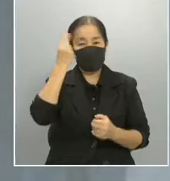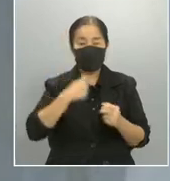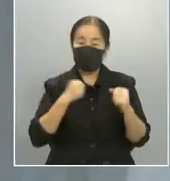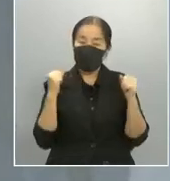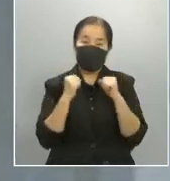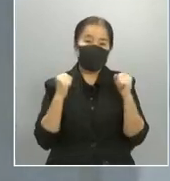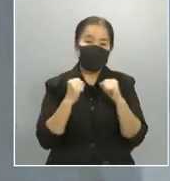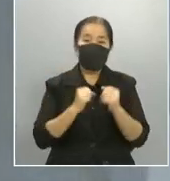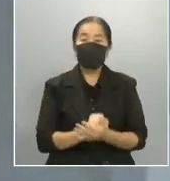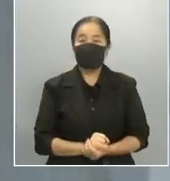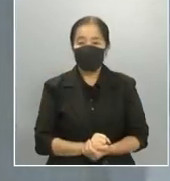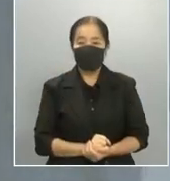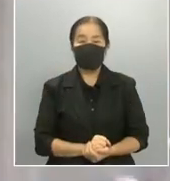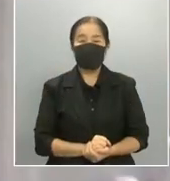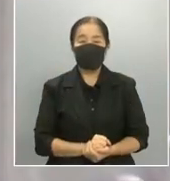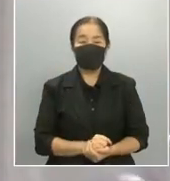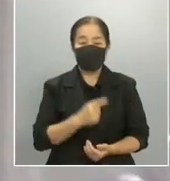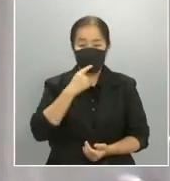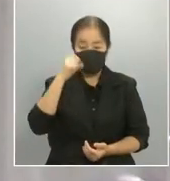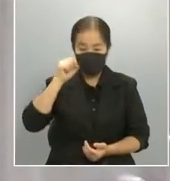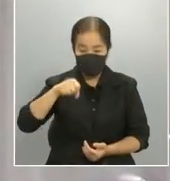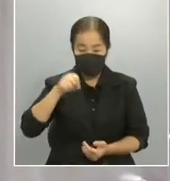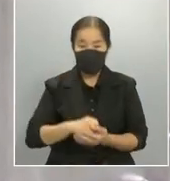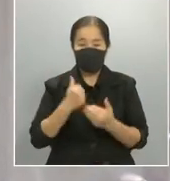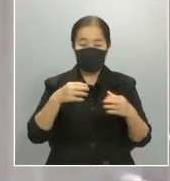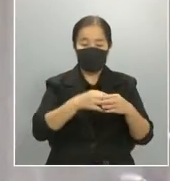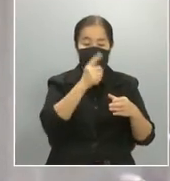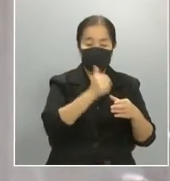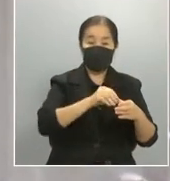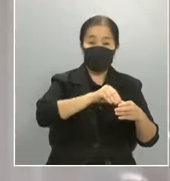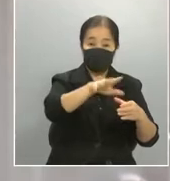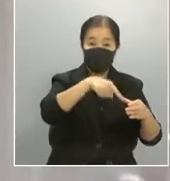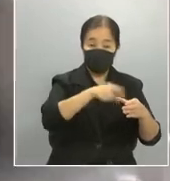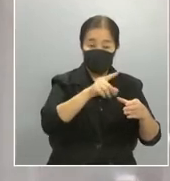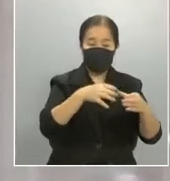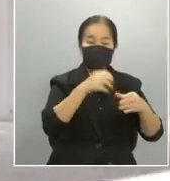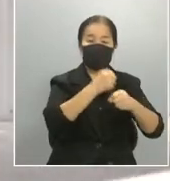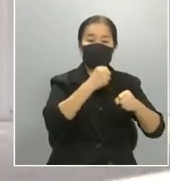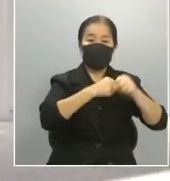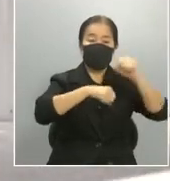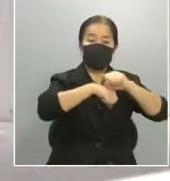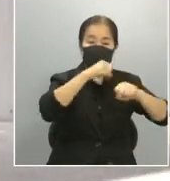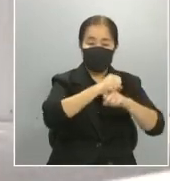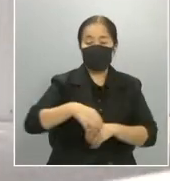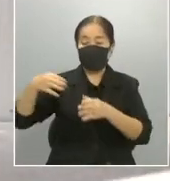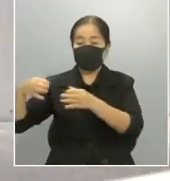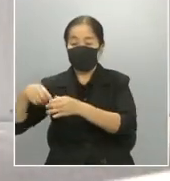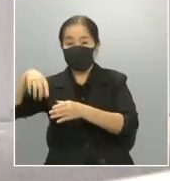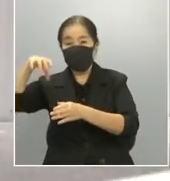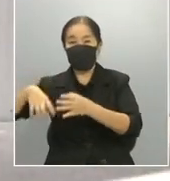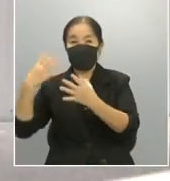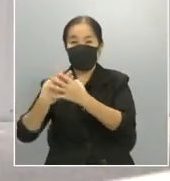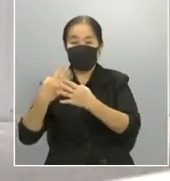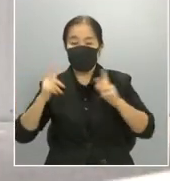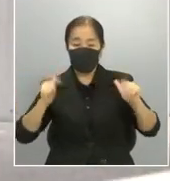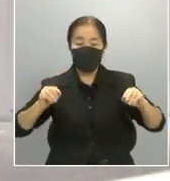มีทั้งพลาสเตอร์ที่เป็นแคมป์คนงานรวมถึงพลาสเตอร์ของเรือนจำด้วยซึ่งทางคุณสุ